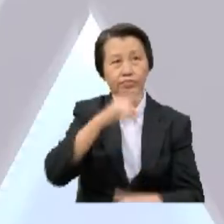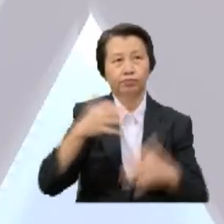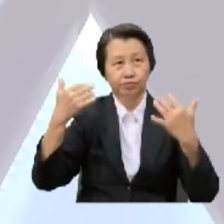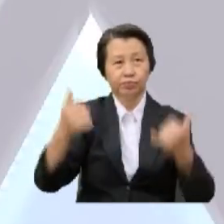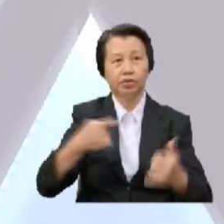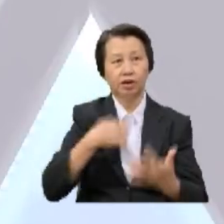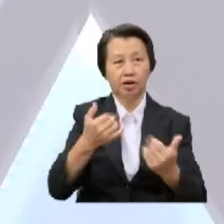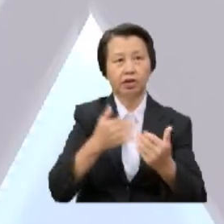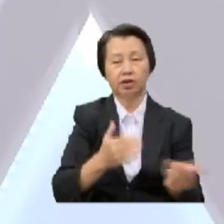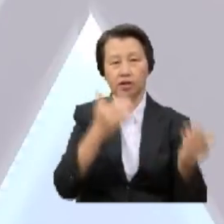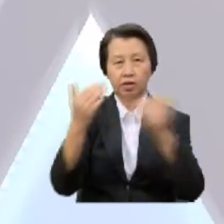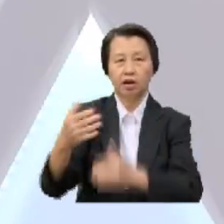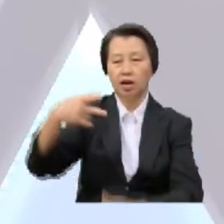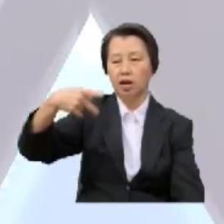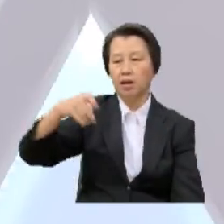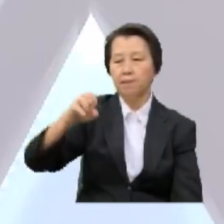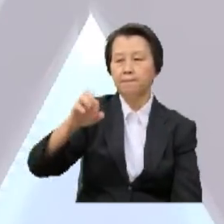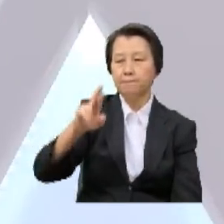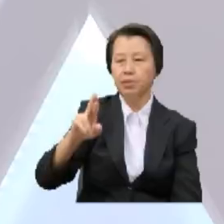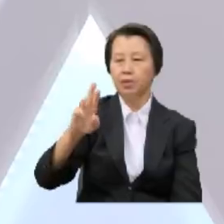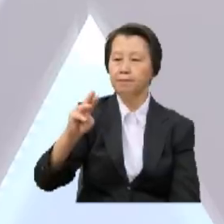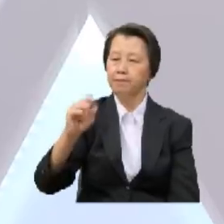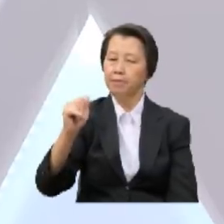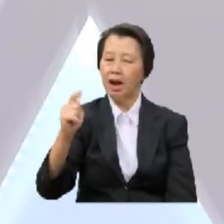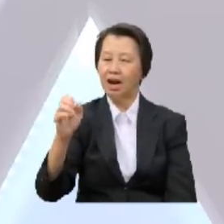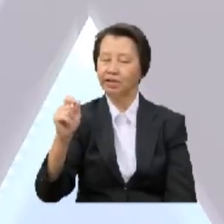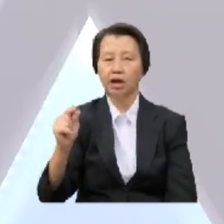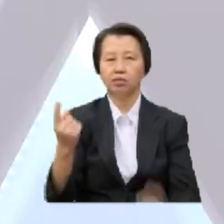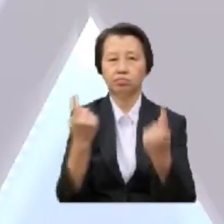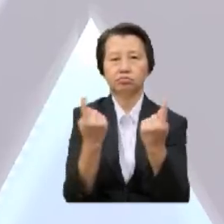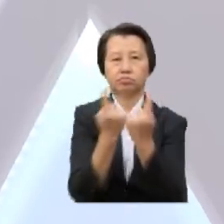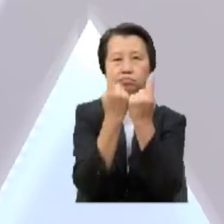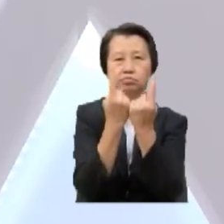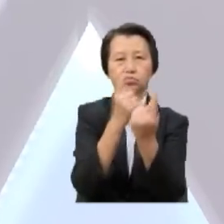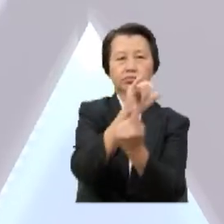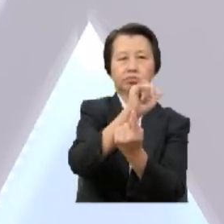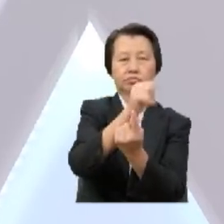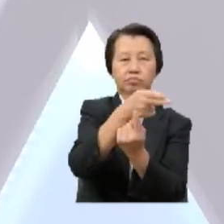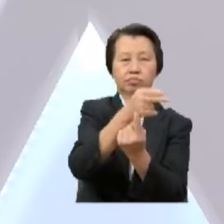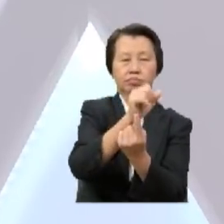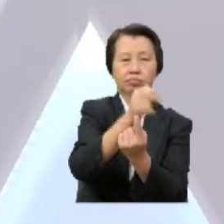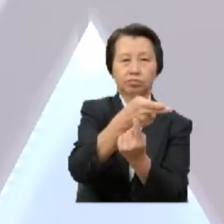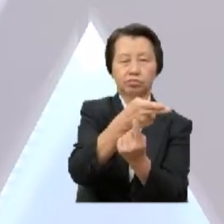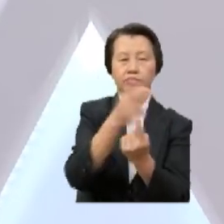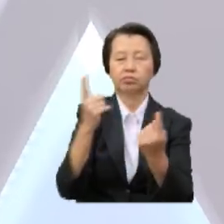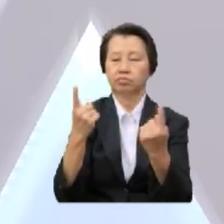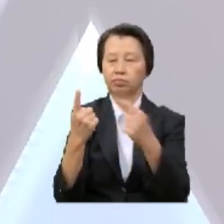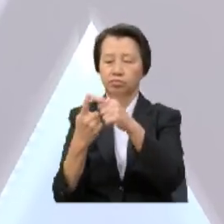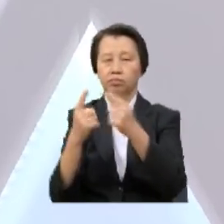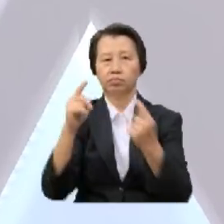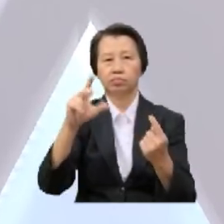Ketika ini, kita nak terus ke Permatang. Satu lawan satu mempertemukan Muhammad Yahya Mat Sahri dan Nurul Syazwani Noh.